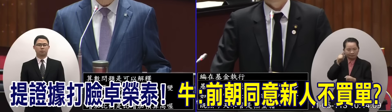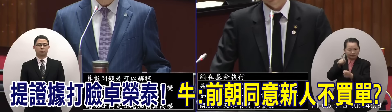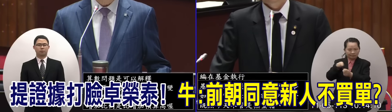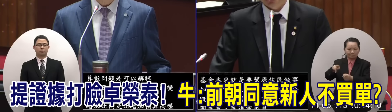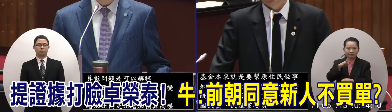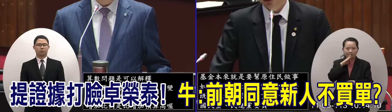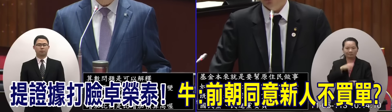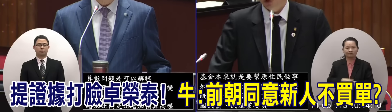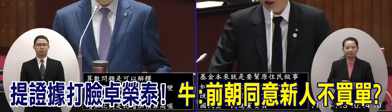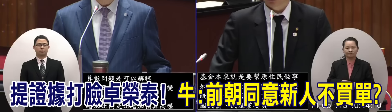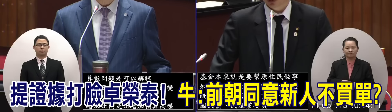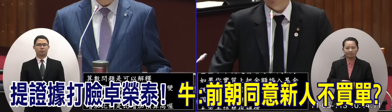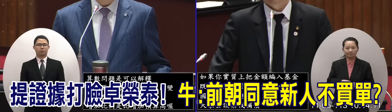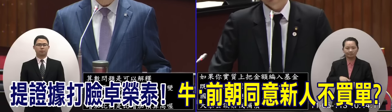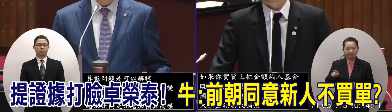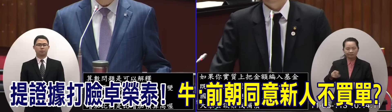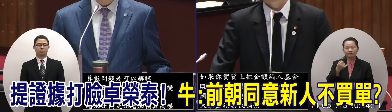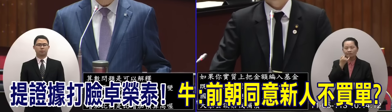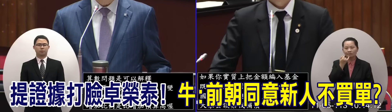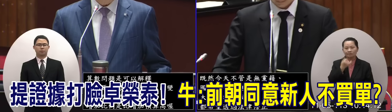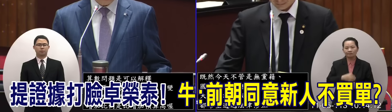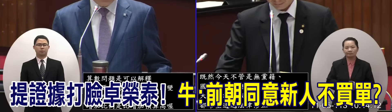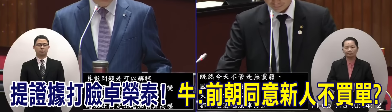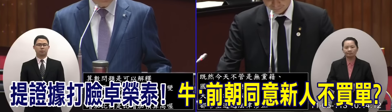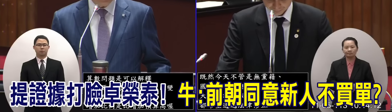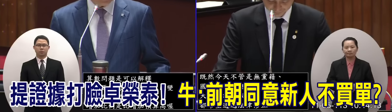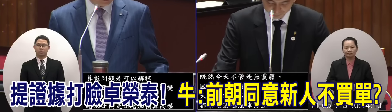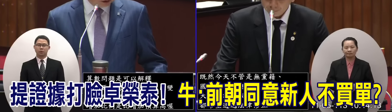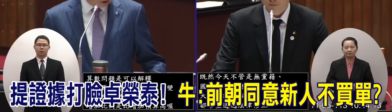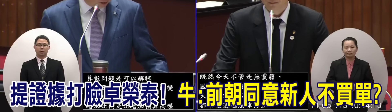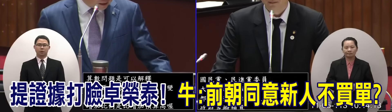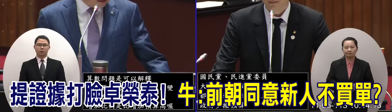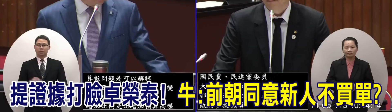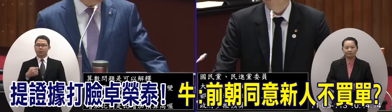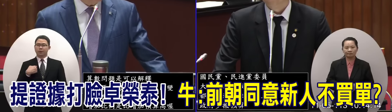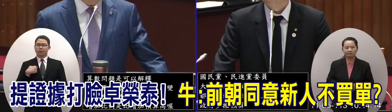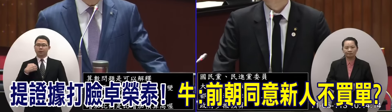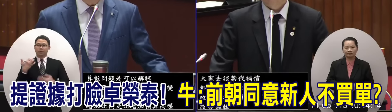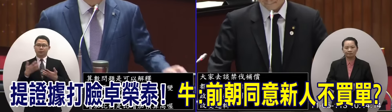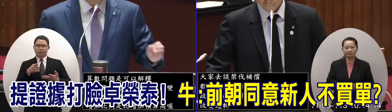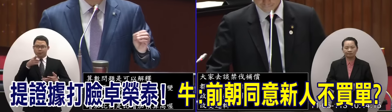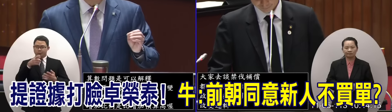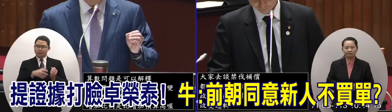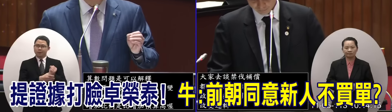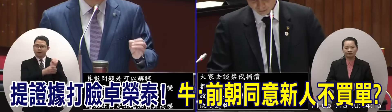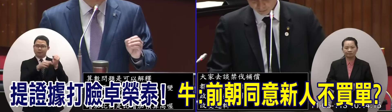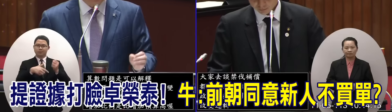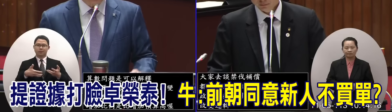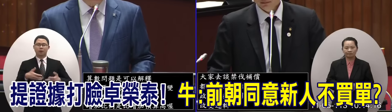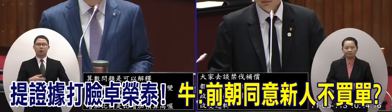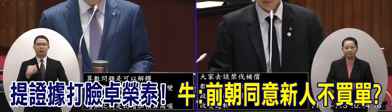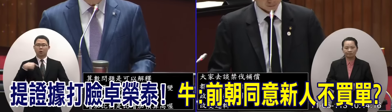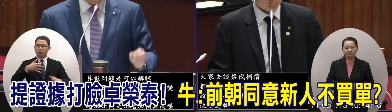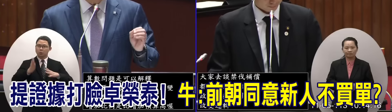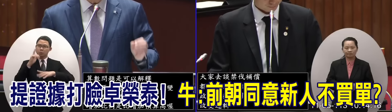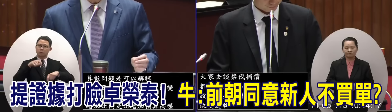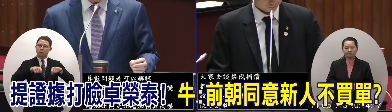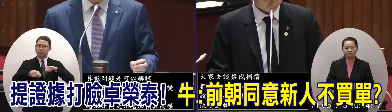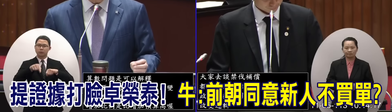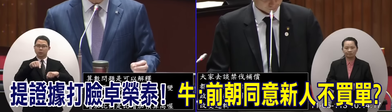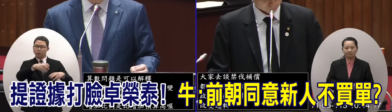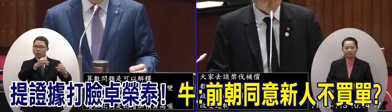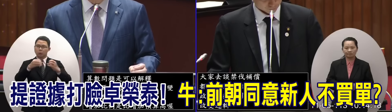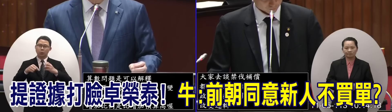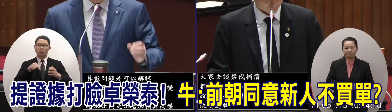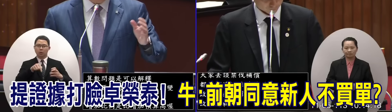想也是情有可原，不是吗，院长？ 我会欢迎也支持我们在政策的讨论上，从政策来